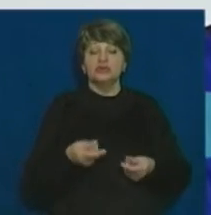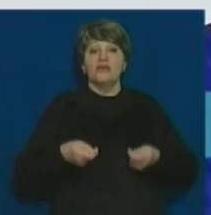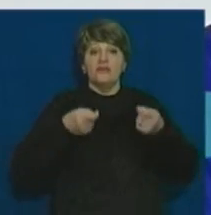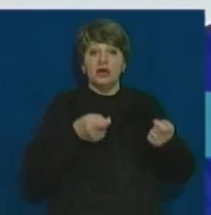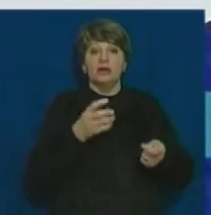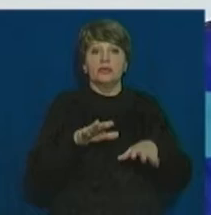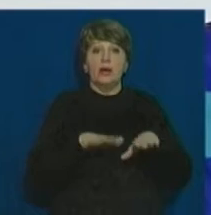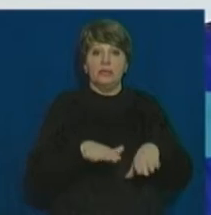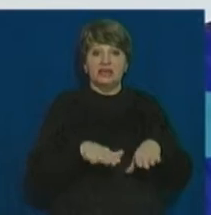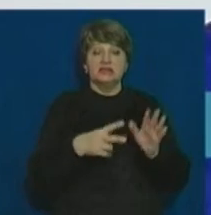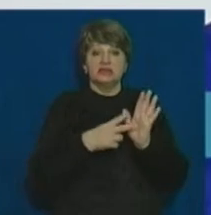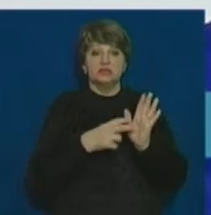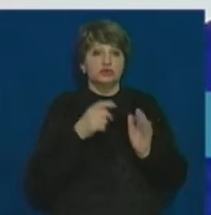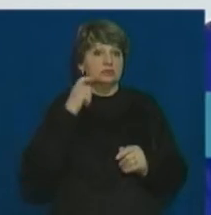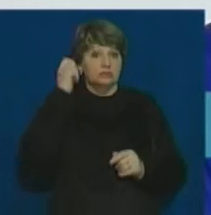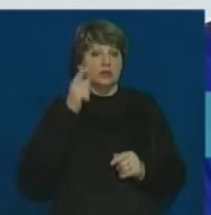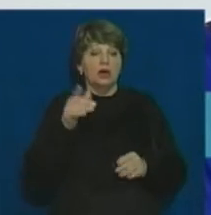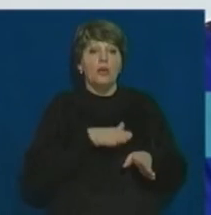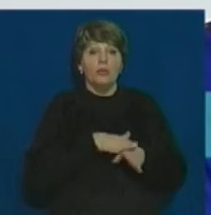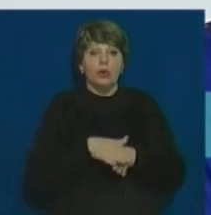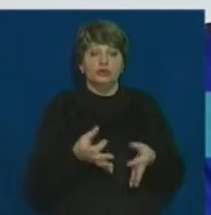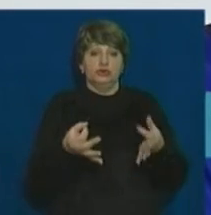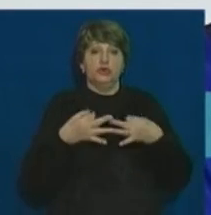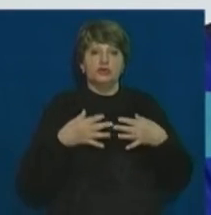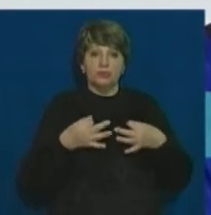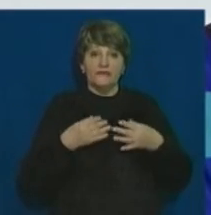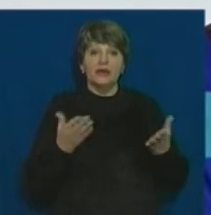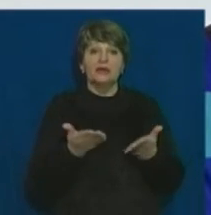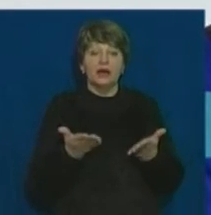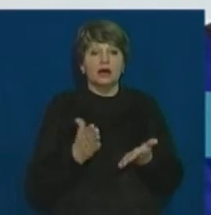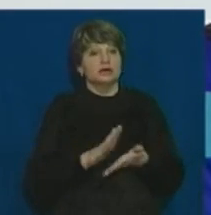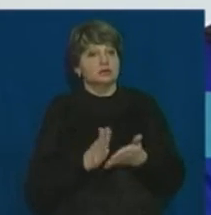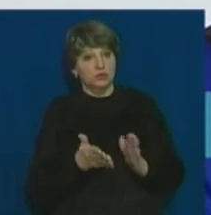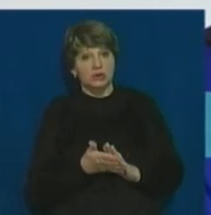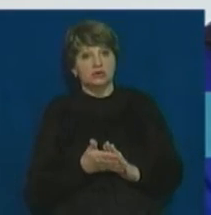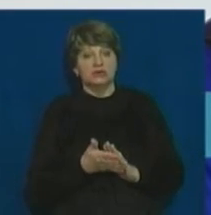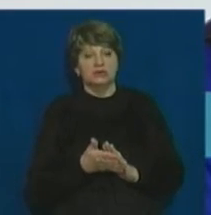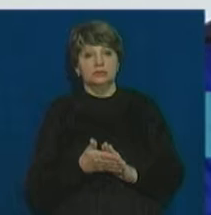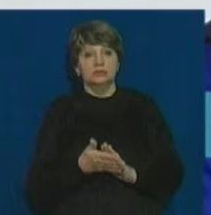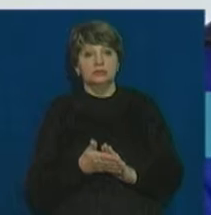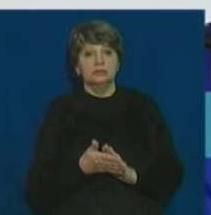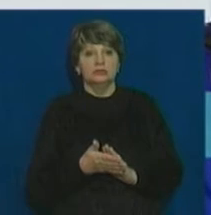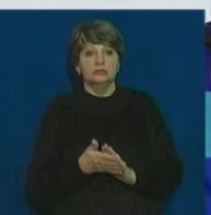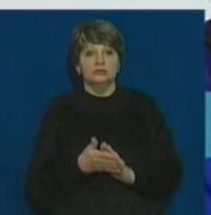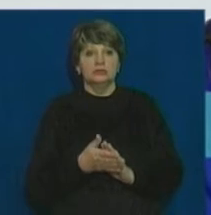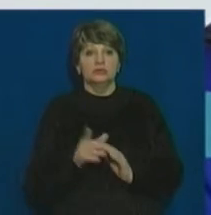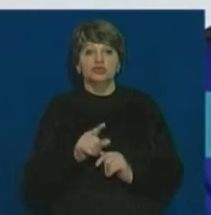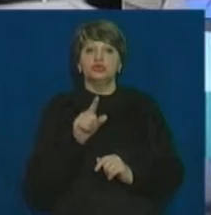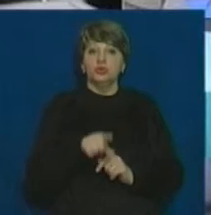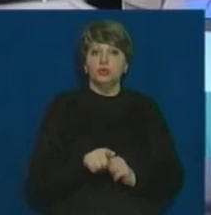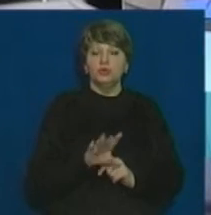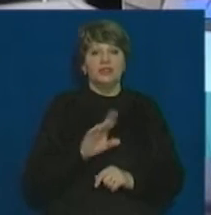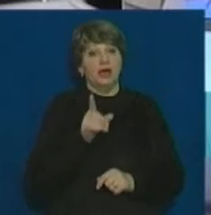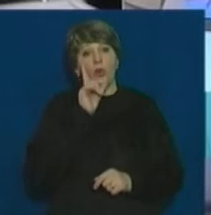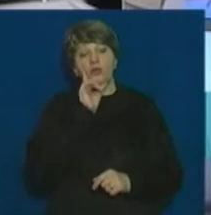він повністю розповів про те, яка ситуація, що тут там їм некомфортно,